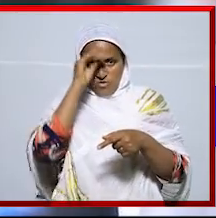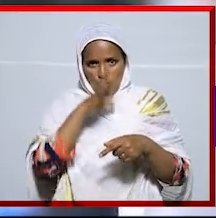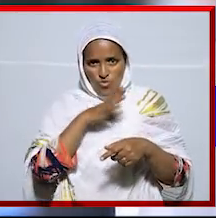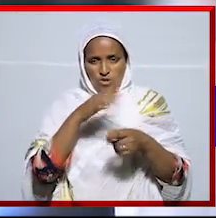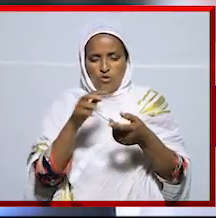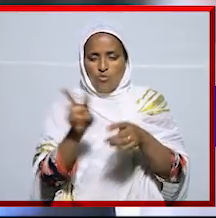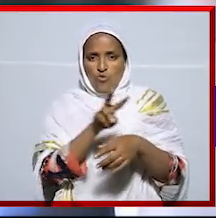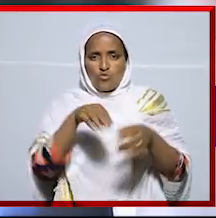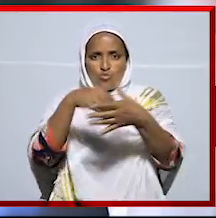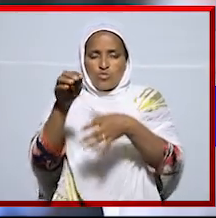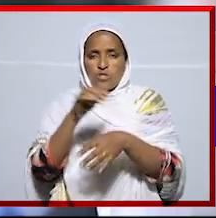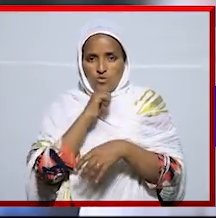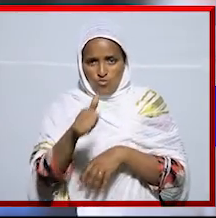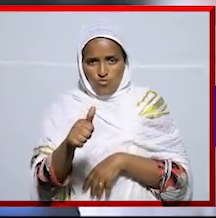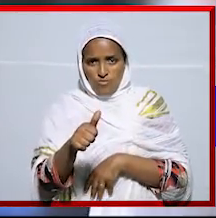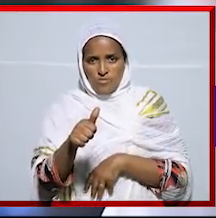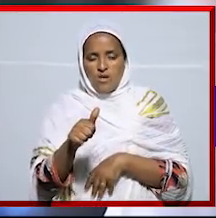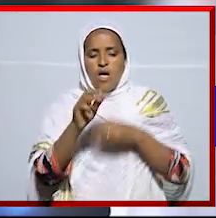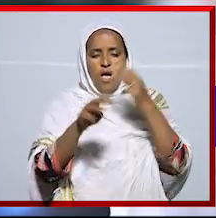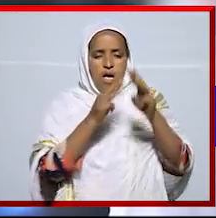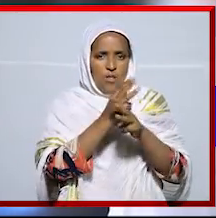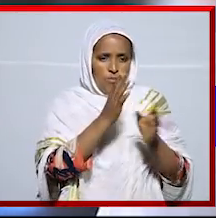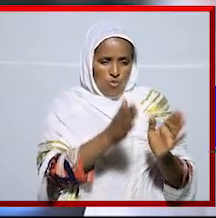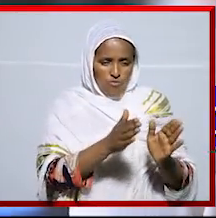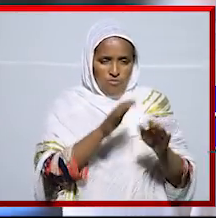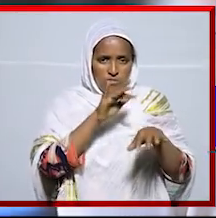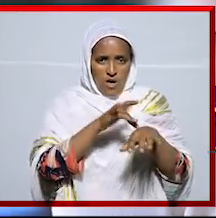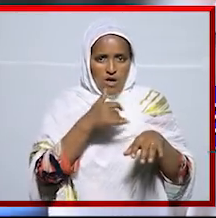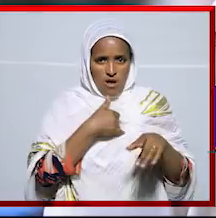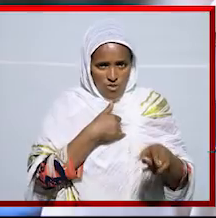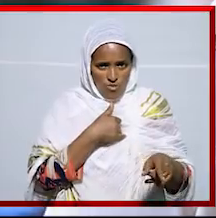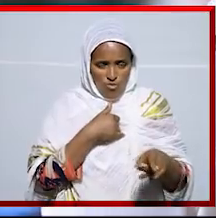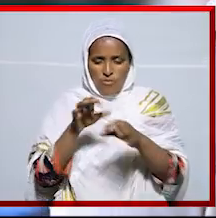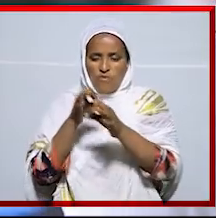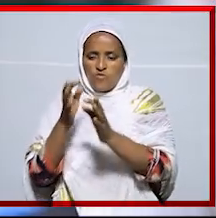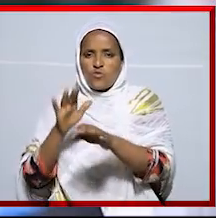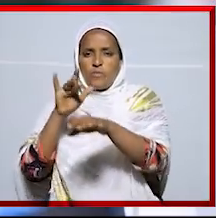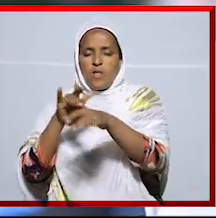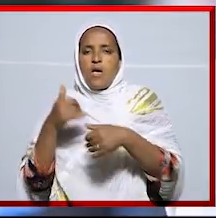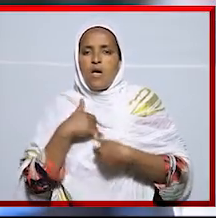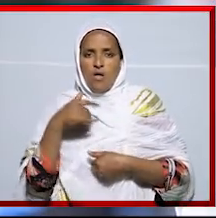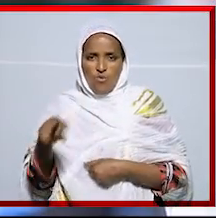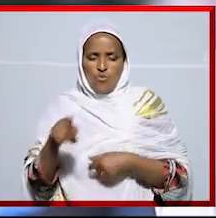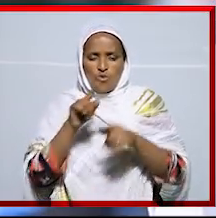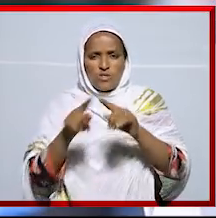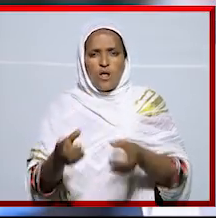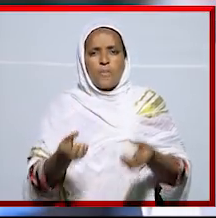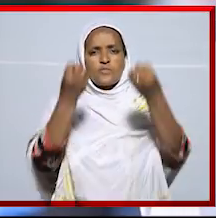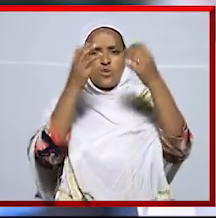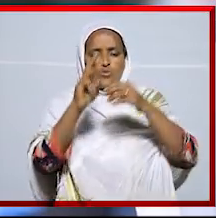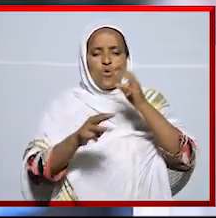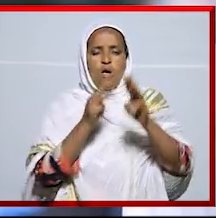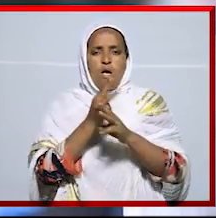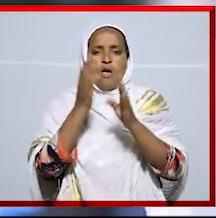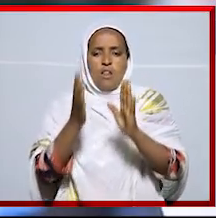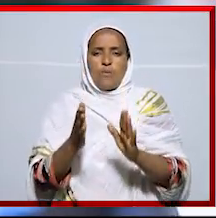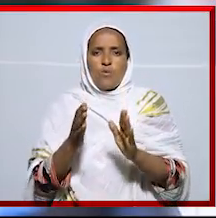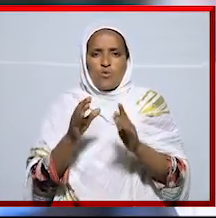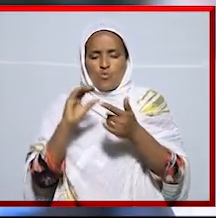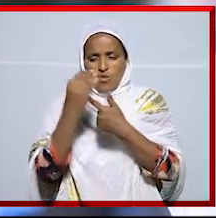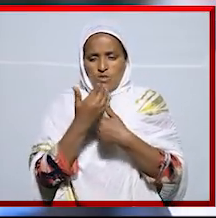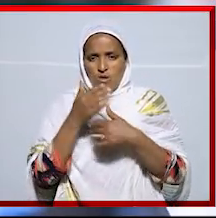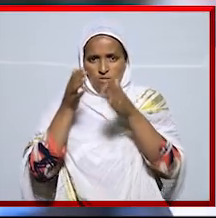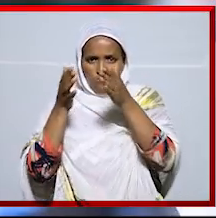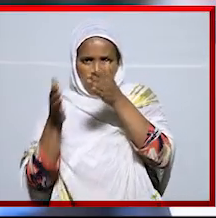ሰው ነው ብዬ ነው የማስበው። ከሁለቱም ውጭ አይደለሁም። ዓለማዊም ላይም አለው መንፈሳዊም ላይም አለው። ግን አብዛኛውም